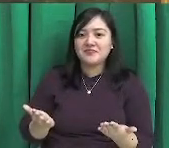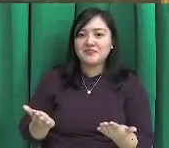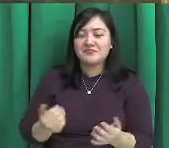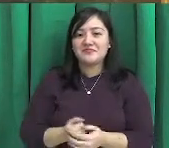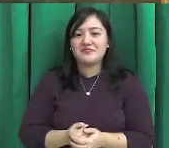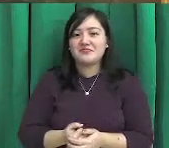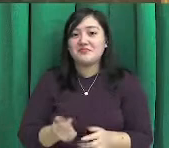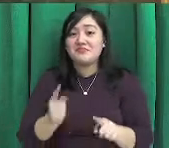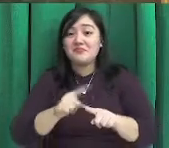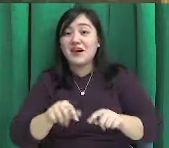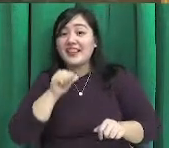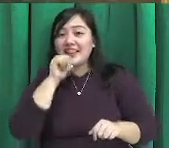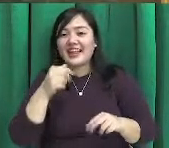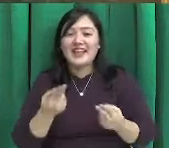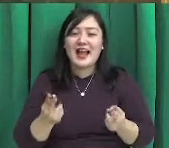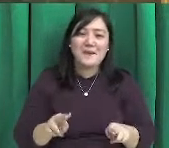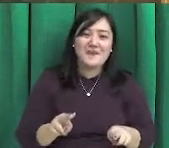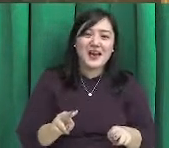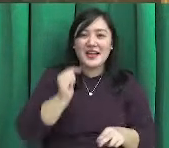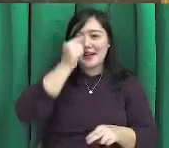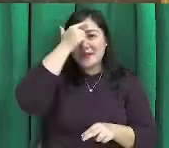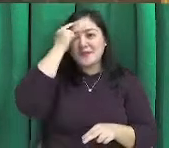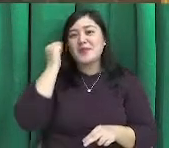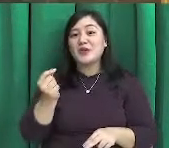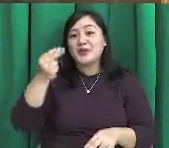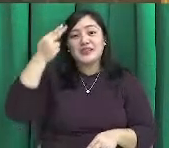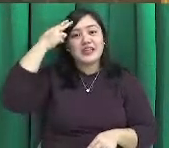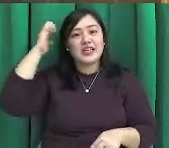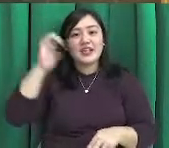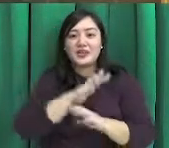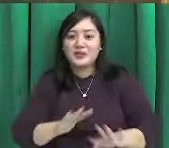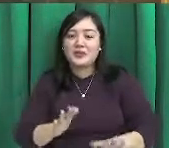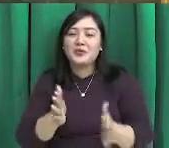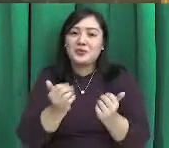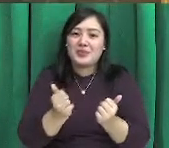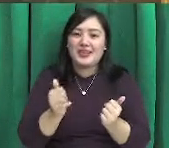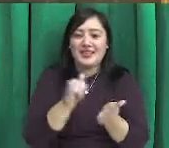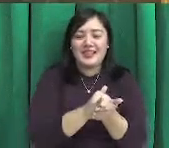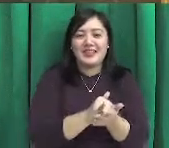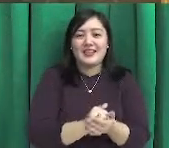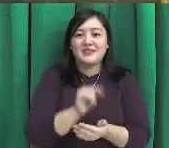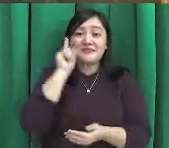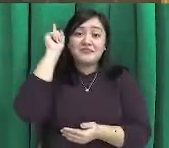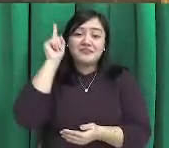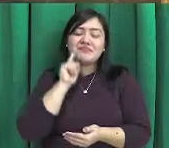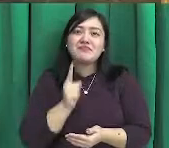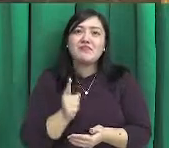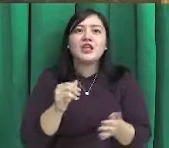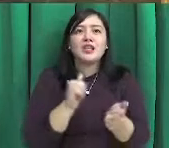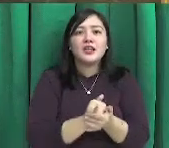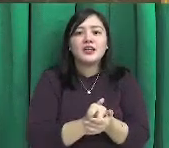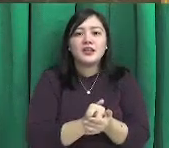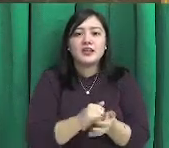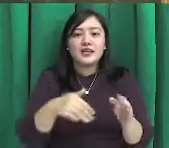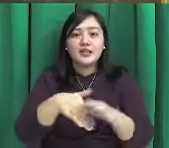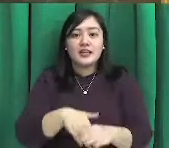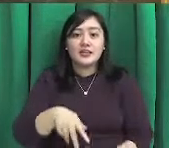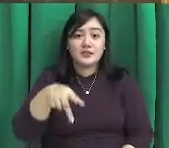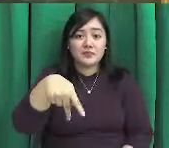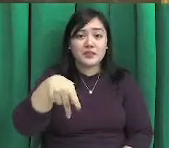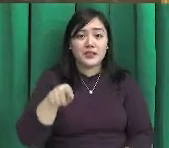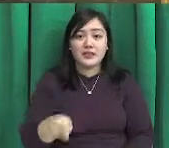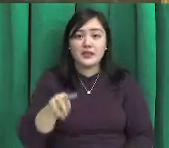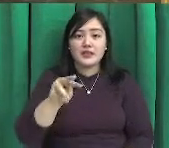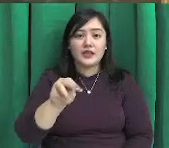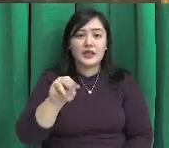time, hindi mahilig umuwi si Julian eh, kasi nasanay siya sa PMA, hindi siya umuwi kapag break. Kasi loner siya eh. So,